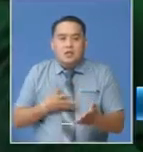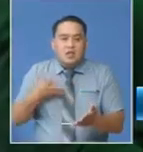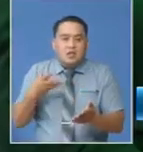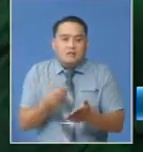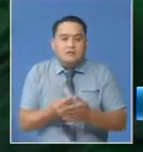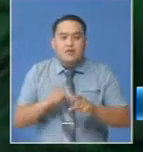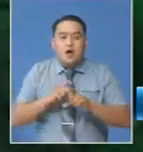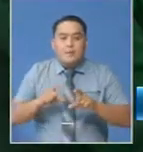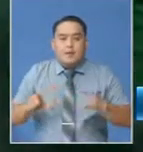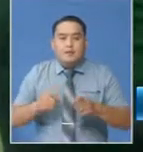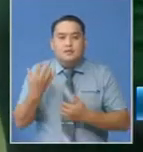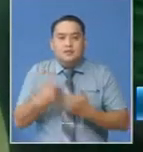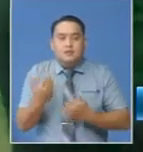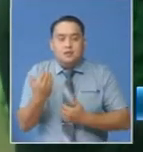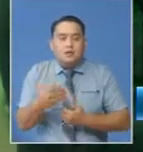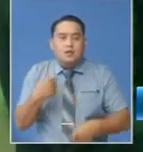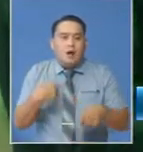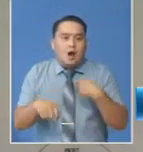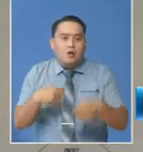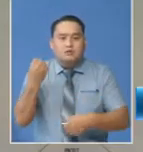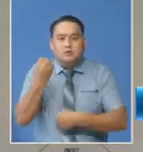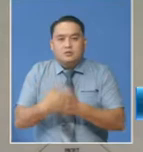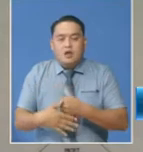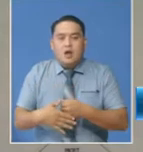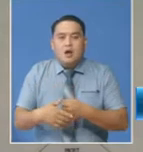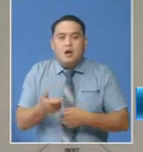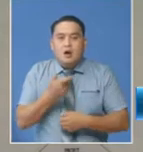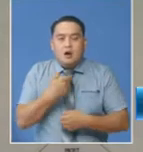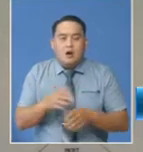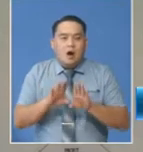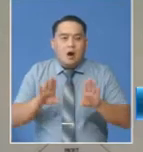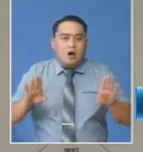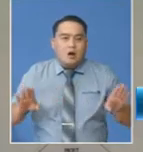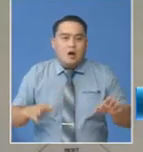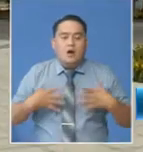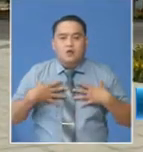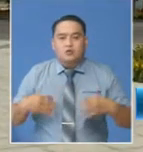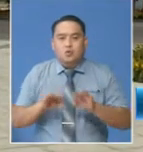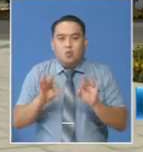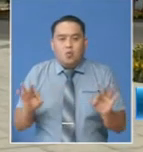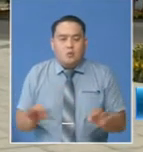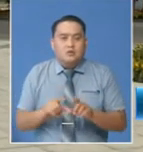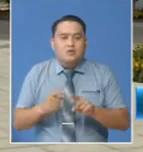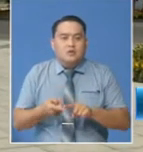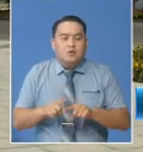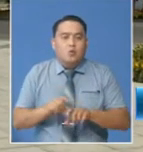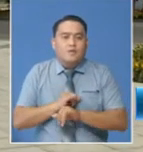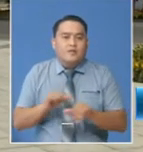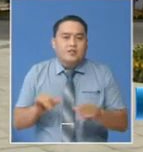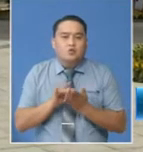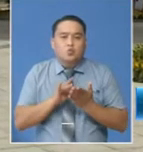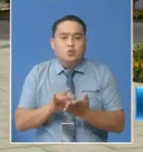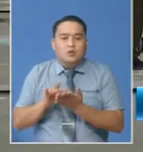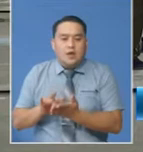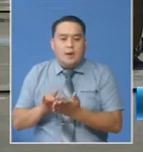инвестиционных объектов. Среди них торговые центры, галереи, гостиница, оздоровительный комплекс. Все это позволит в разы увеличить приток туристов.